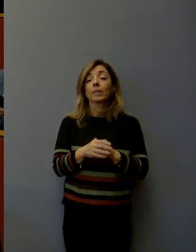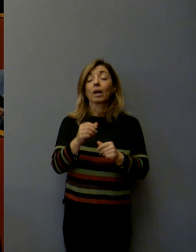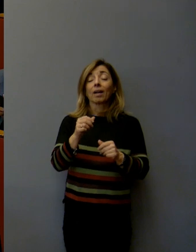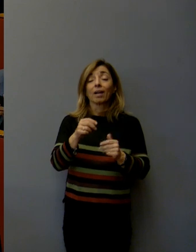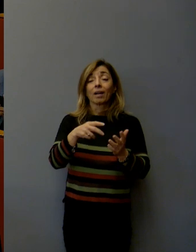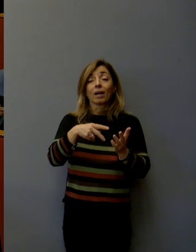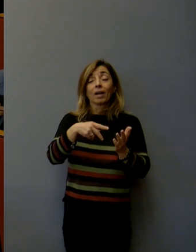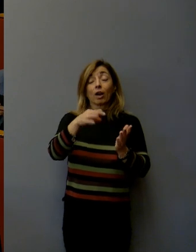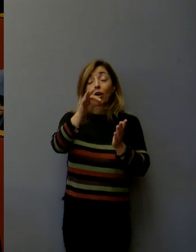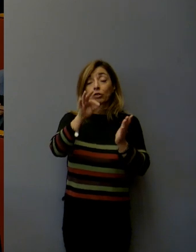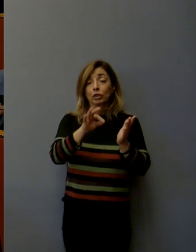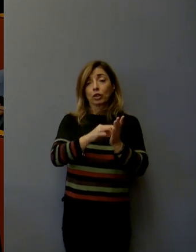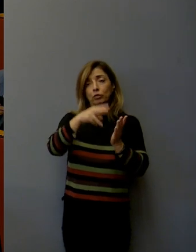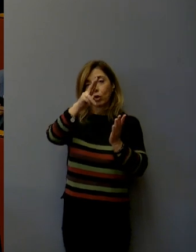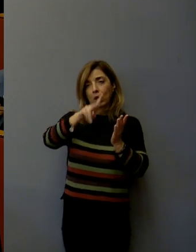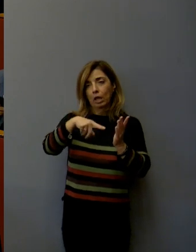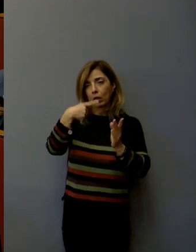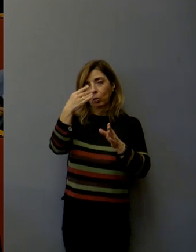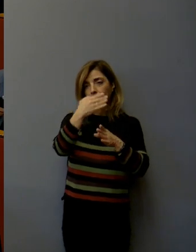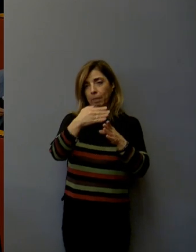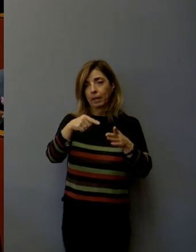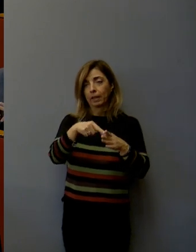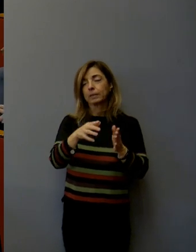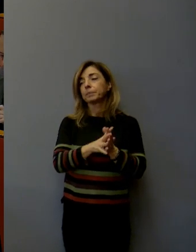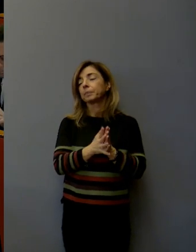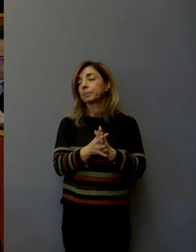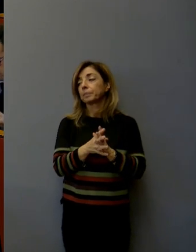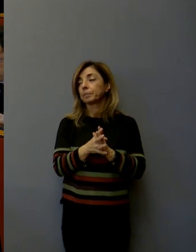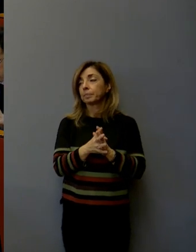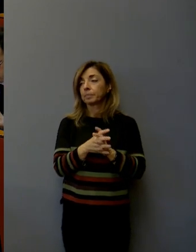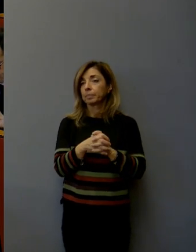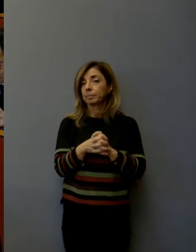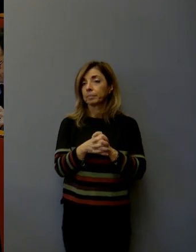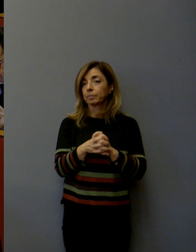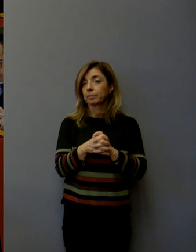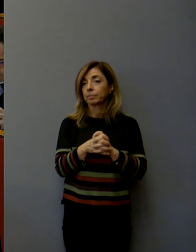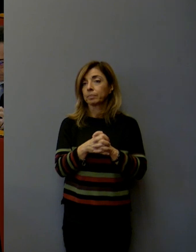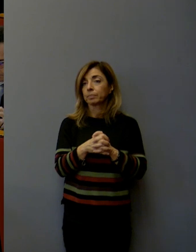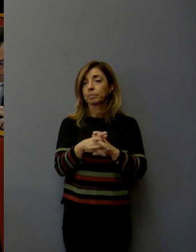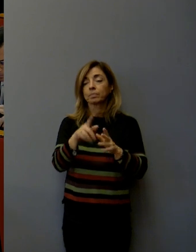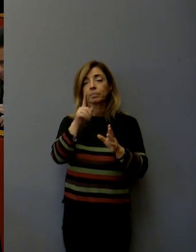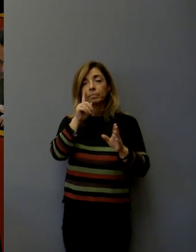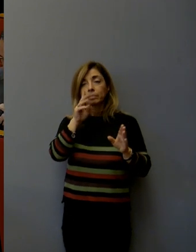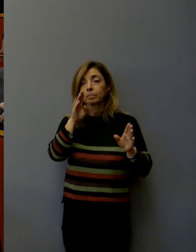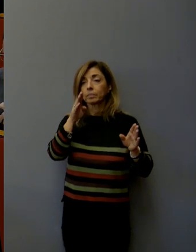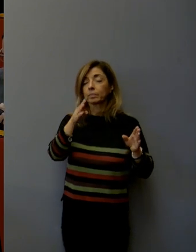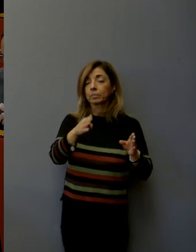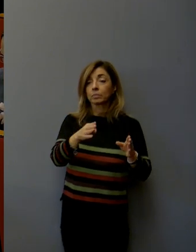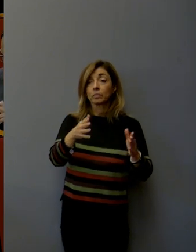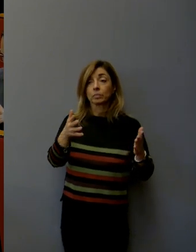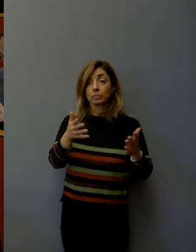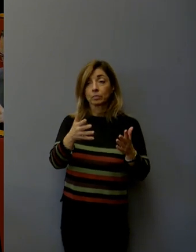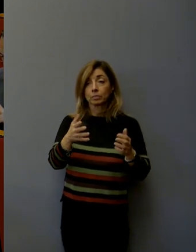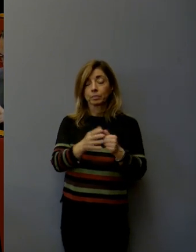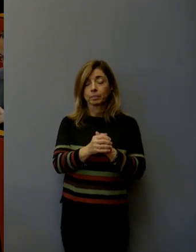di questo ordine del giorno che si concentra subito sul sulla partecipazione